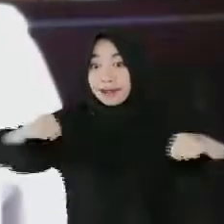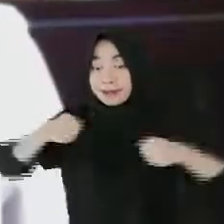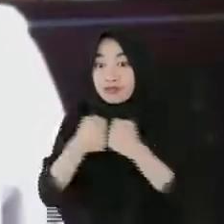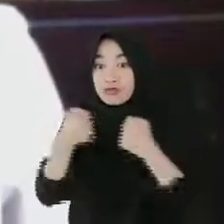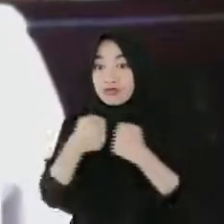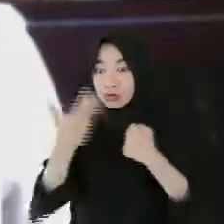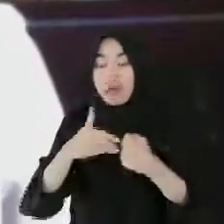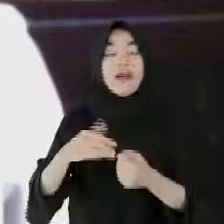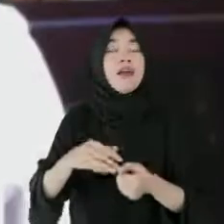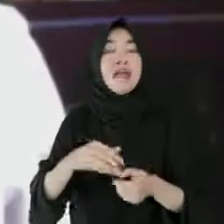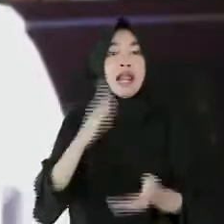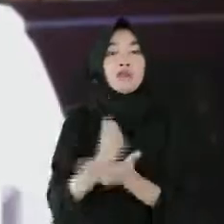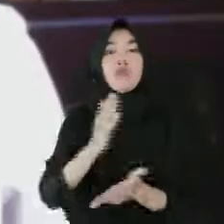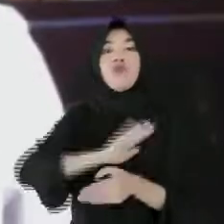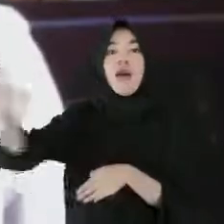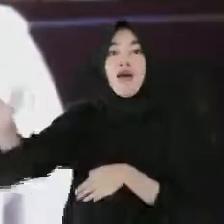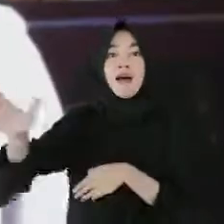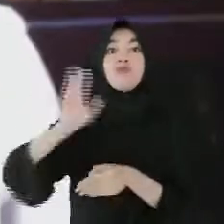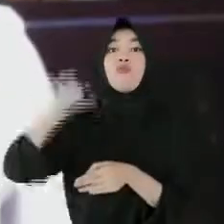Amin